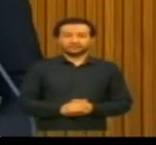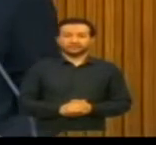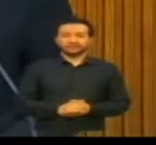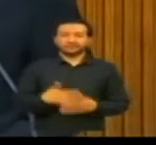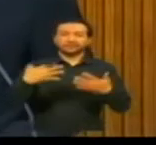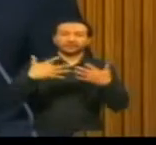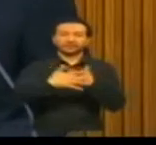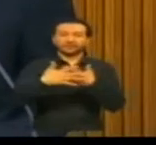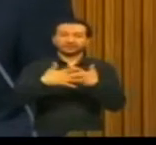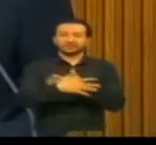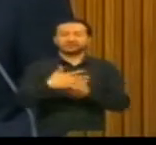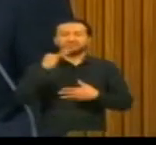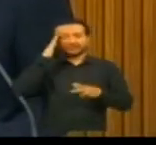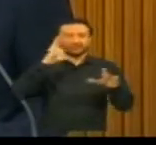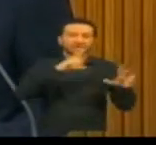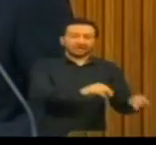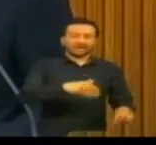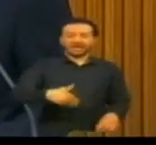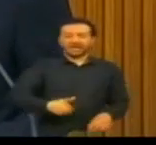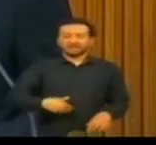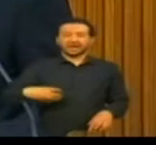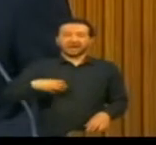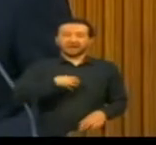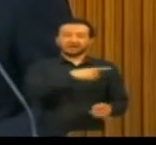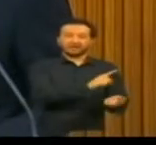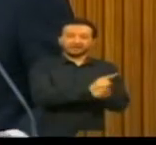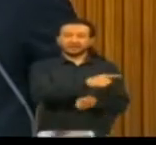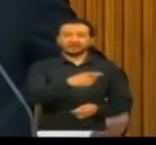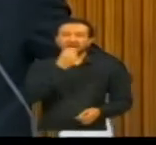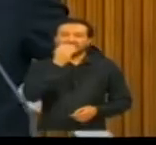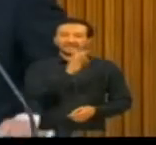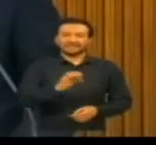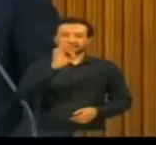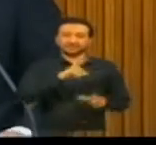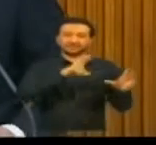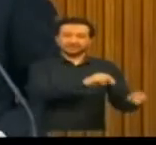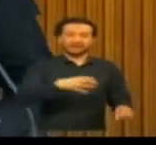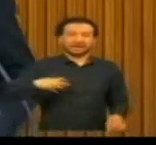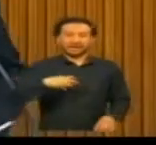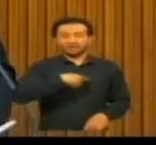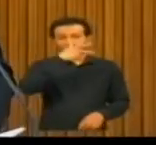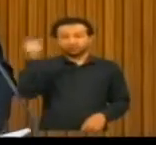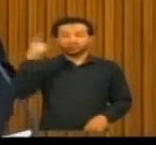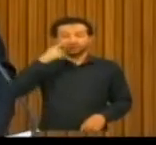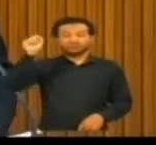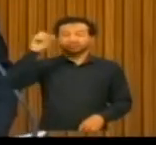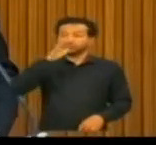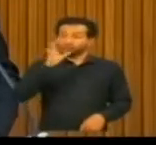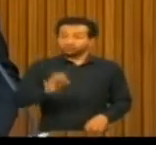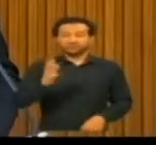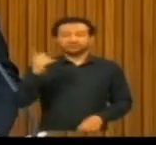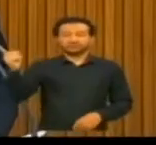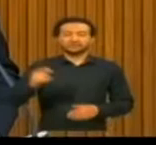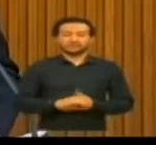Akşam yatağa aç giren bir annenin, çocuğu yatağa aç giren bir annenin dramını iktidar sahipleri acaba biliyorlar